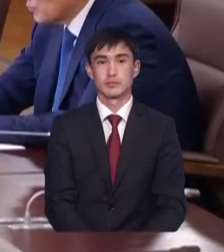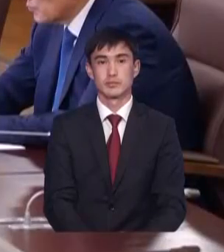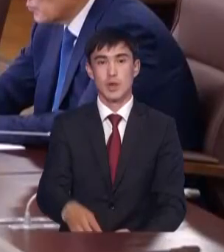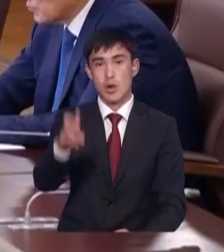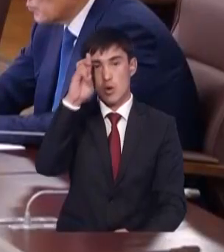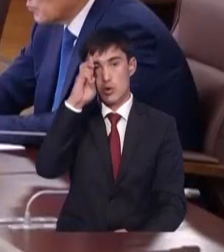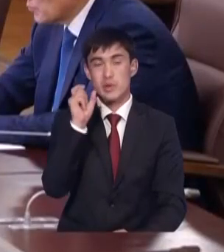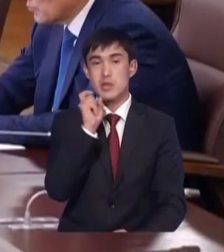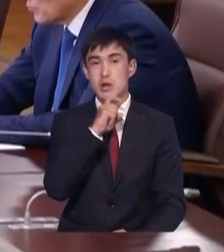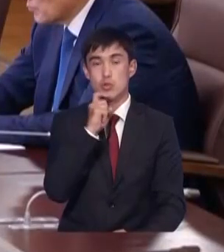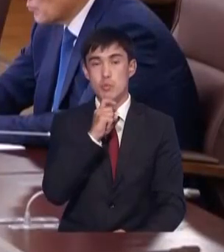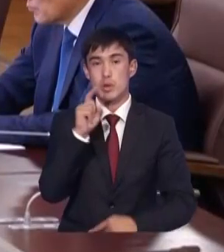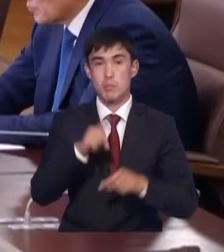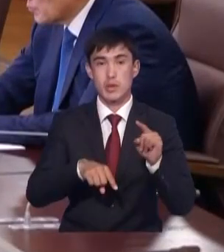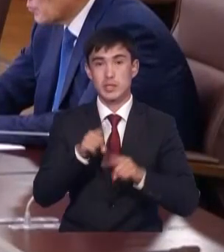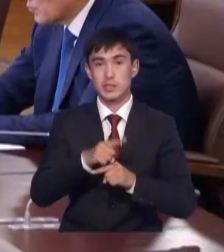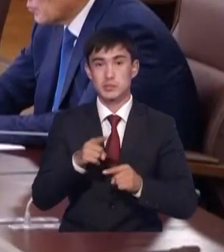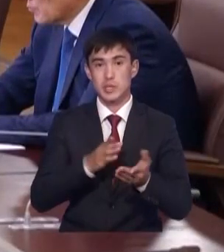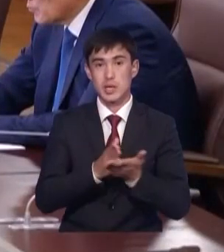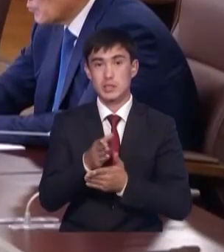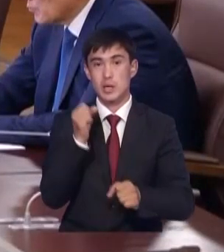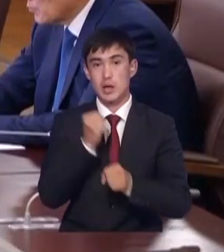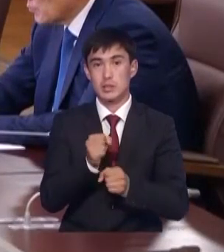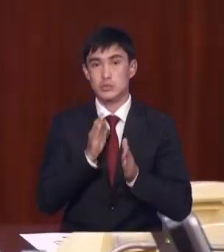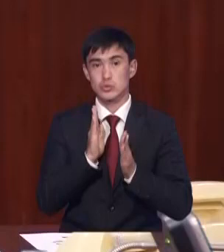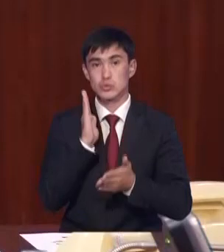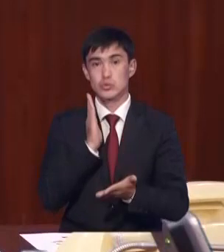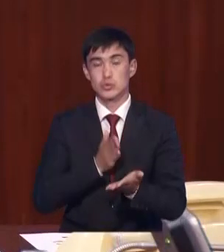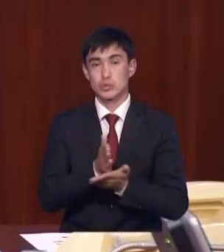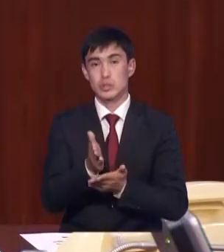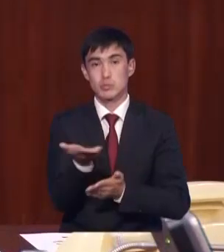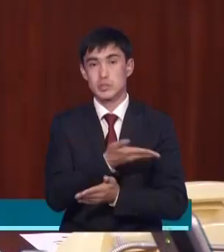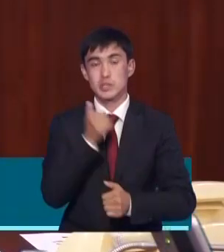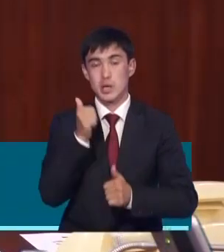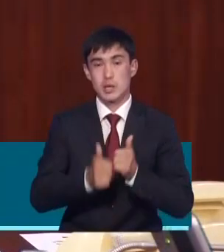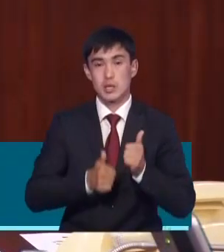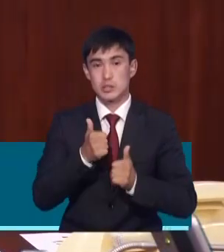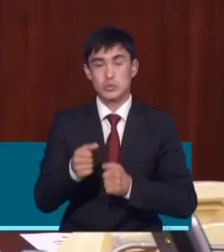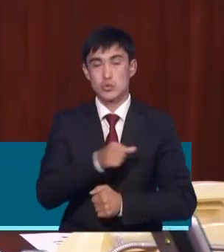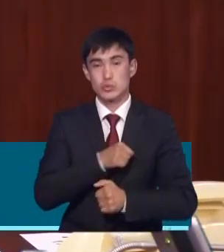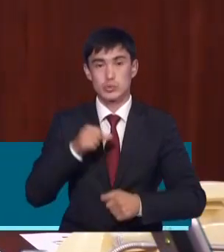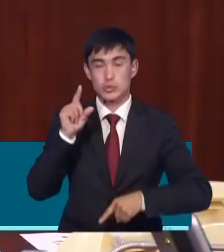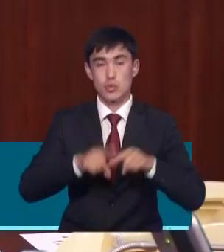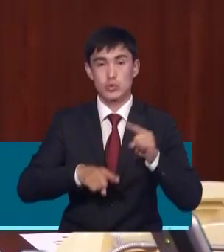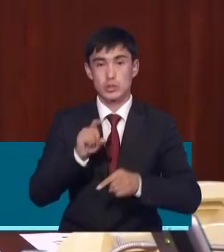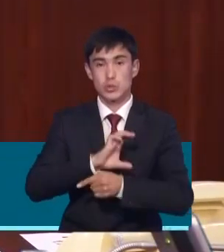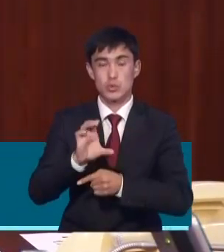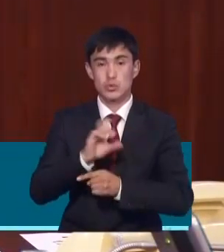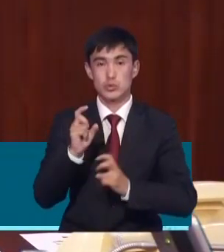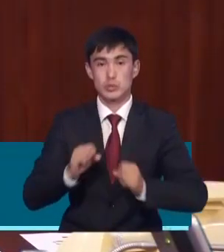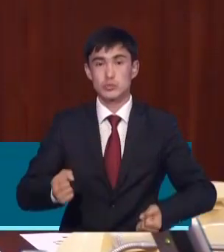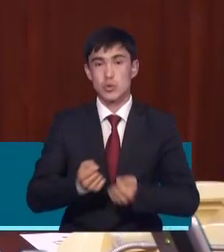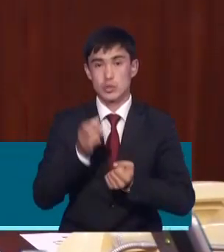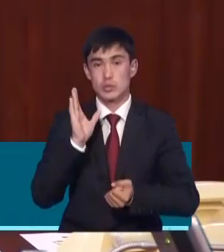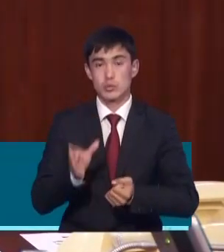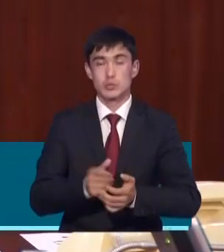Үкімет экономикалық патриотизм қағидатын қатаң ұстанады. Біз қашанда өзіміздің отандық өндірушілерімізді